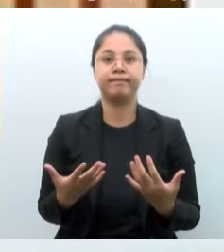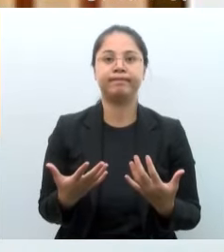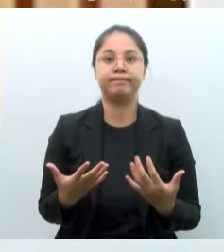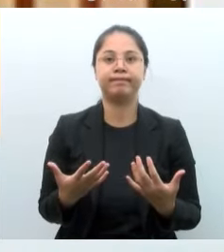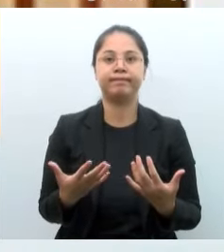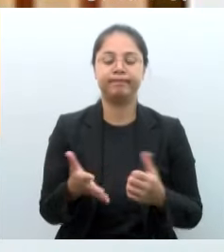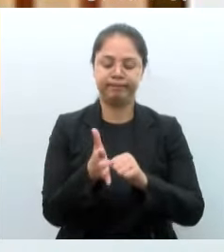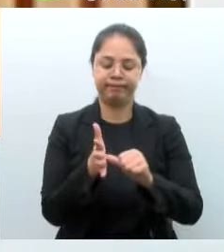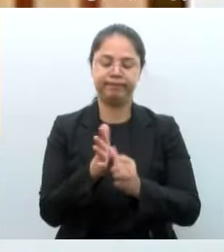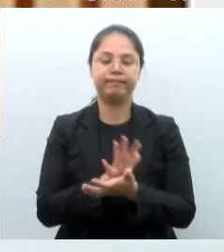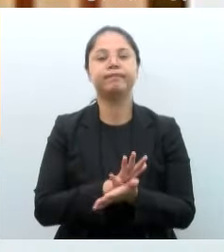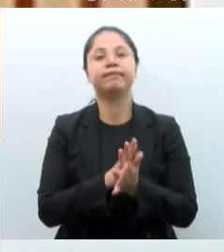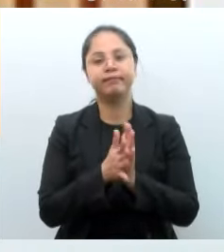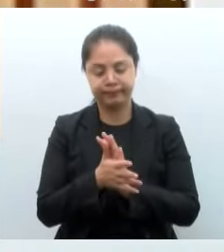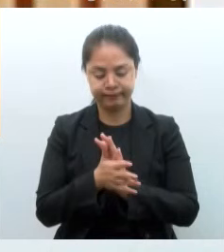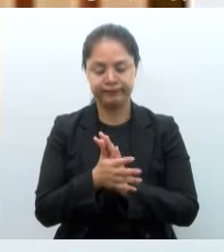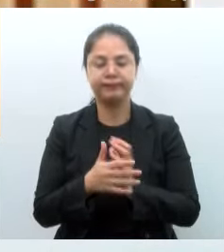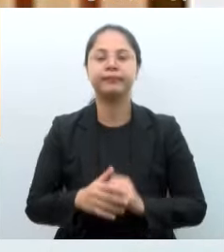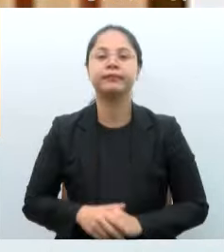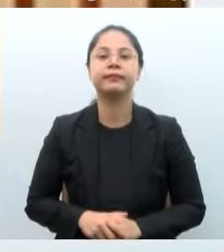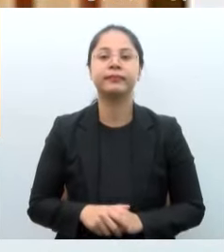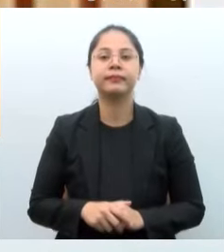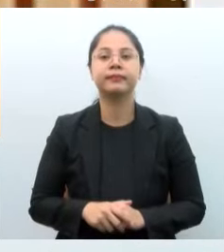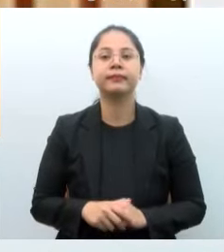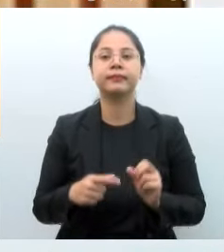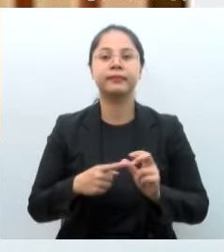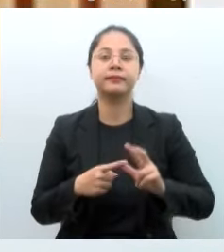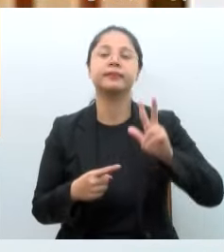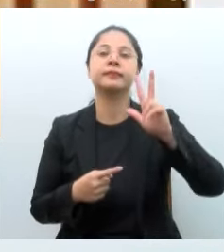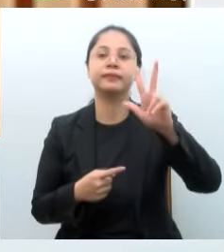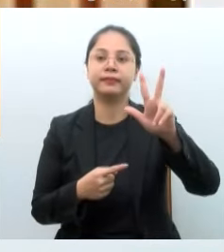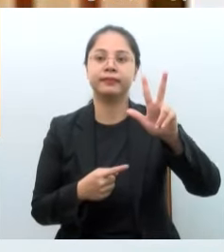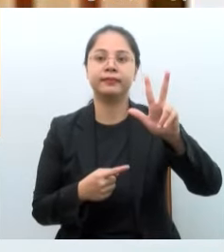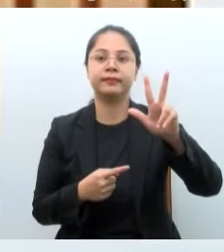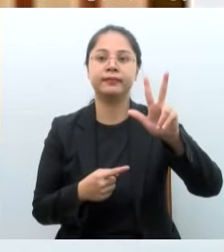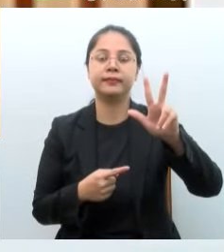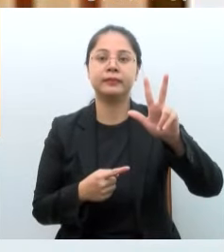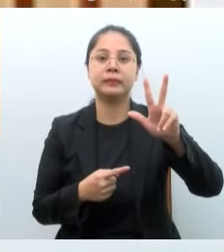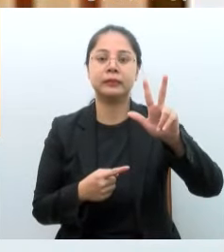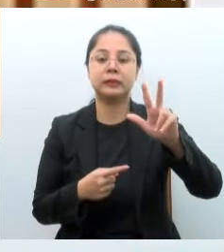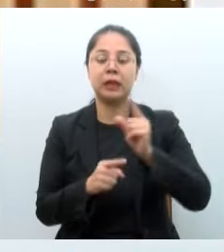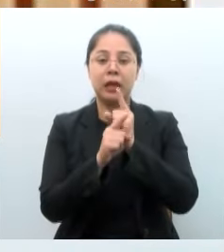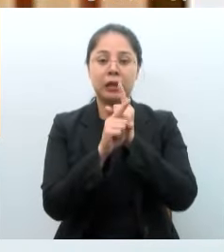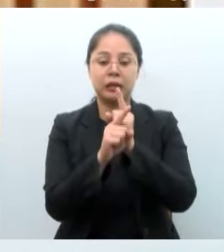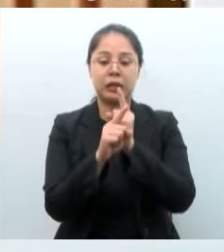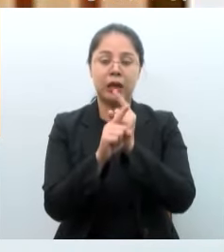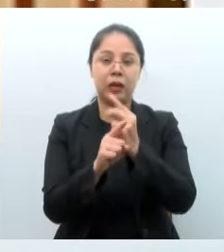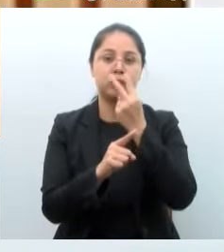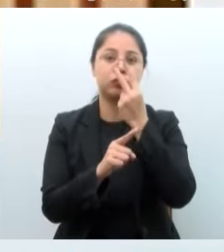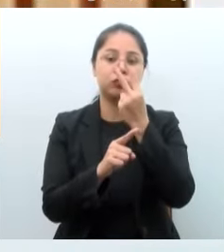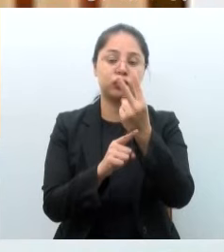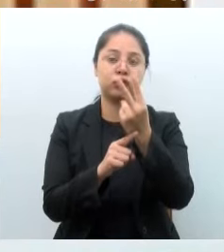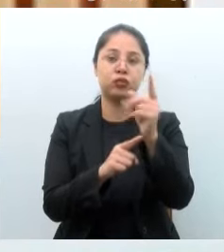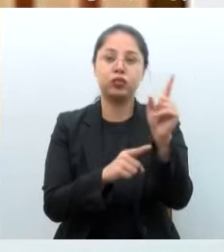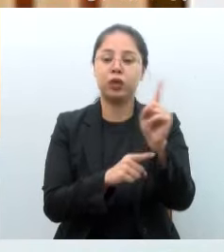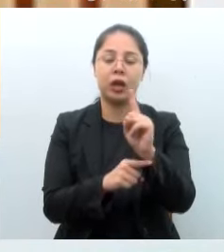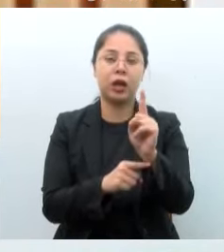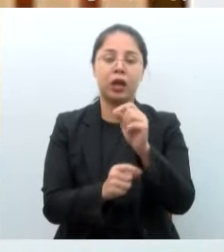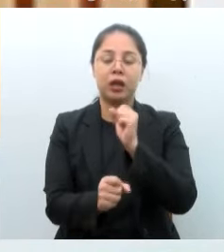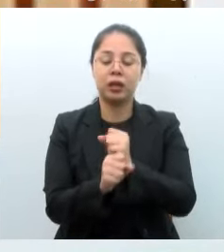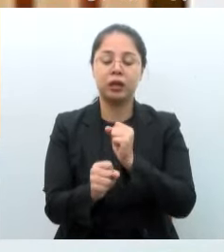การที่จะปรับลดลงอย่างที่สามก็คือจะมีการติดตามให้มีการปรับลดได้อย่างไร